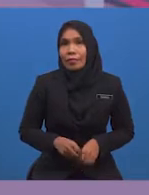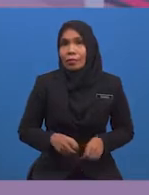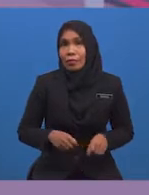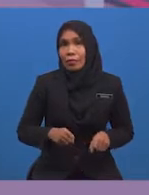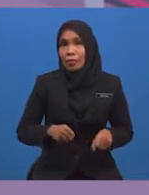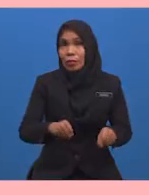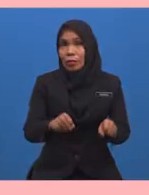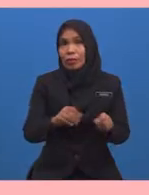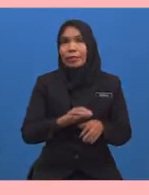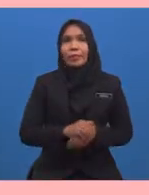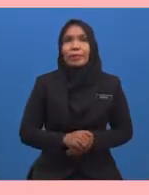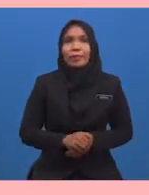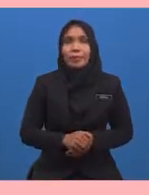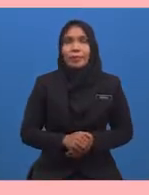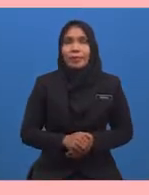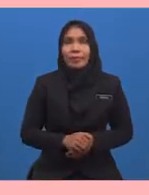sempadan negeri.